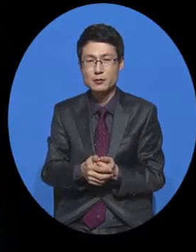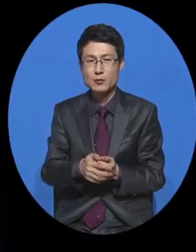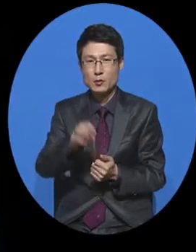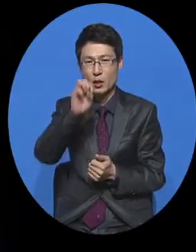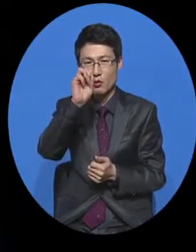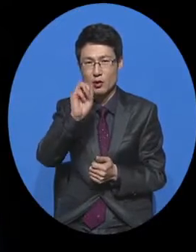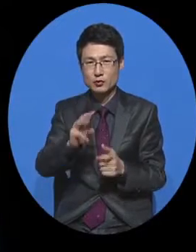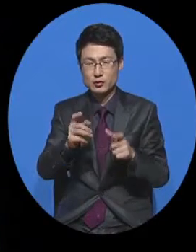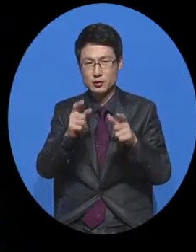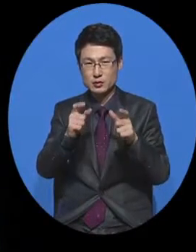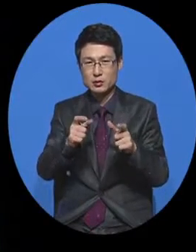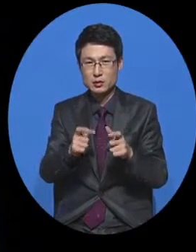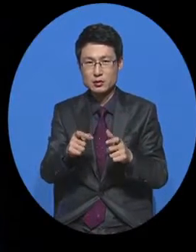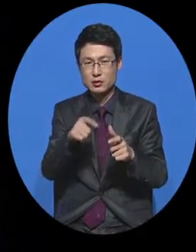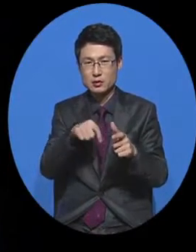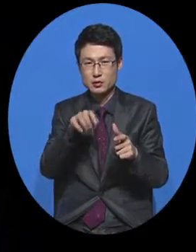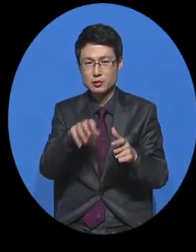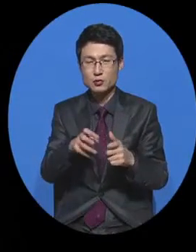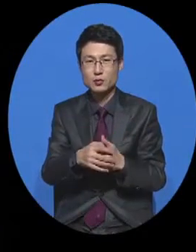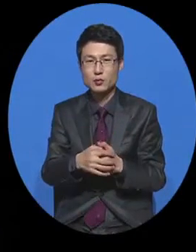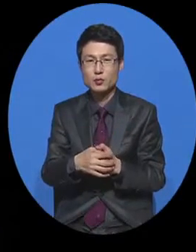지역에서도 어